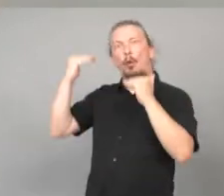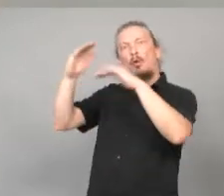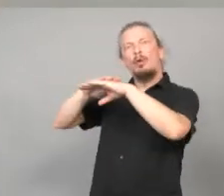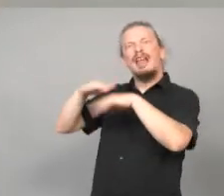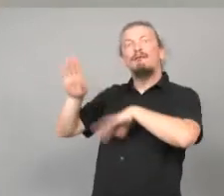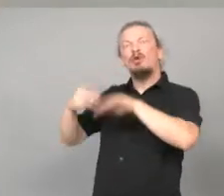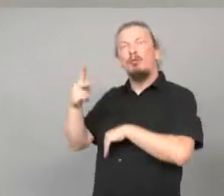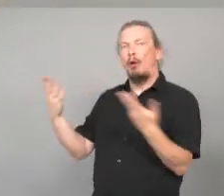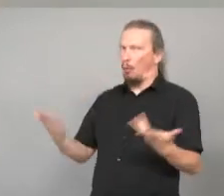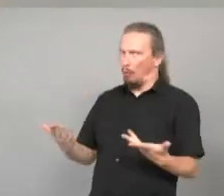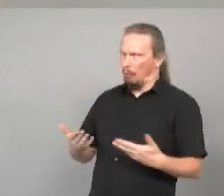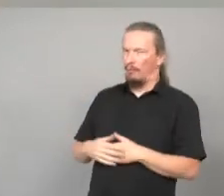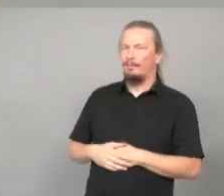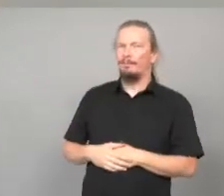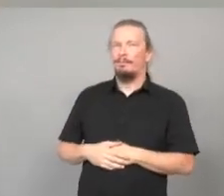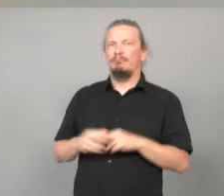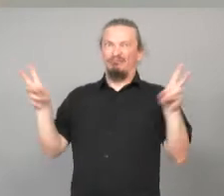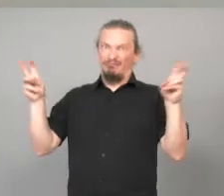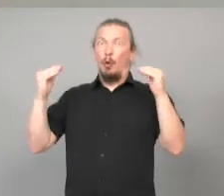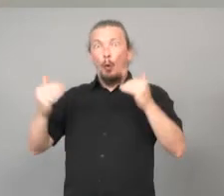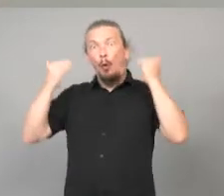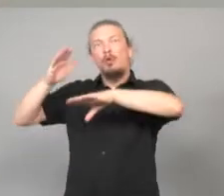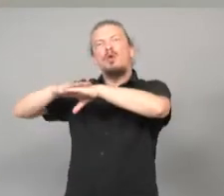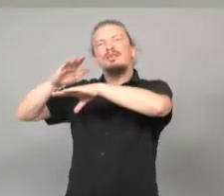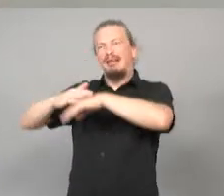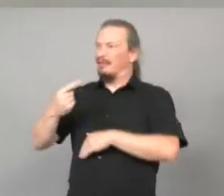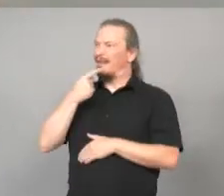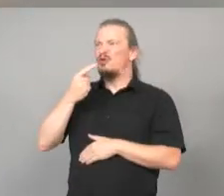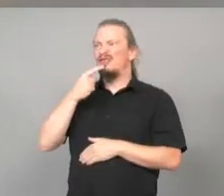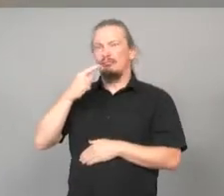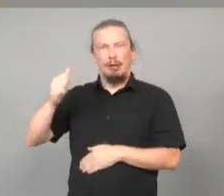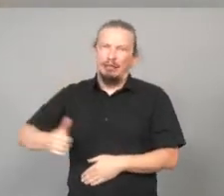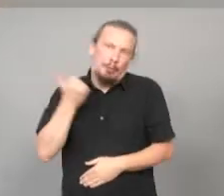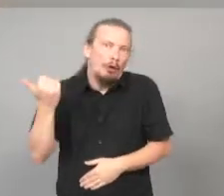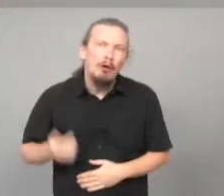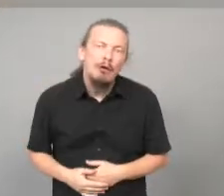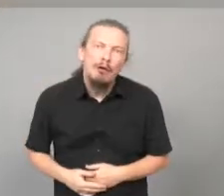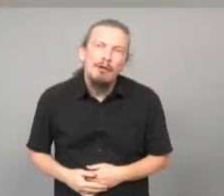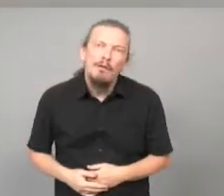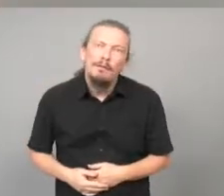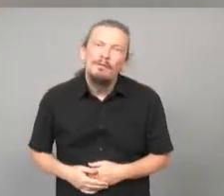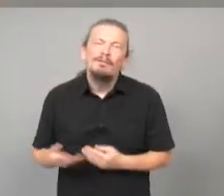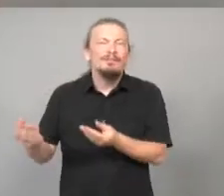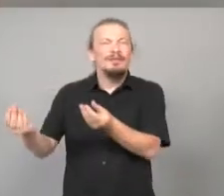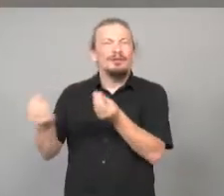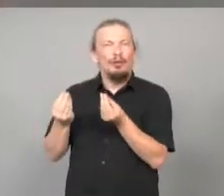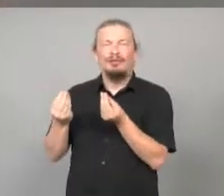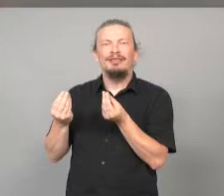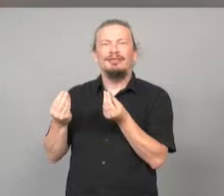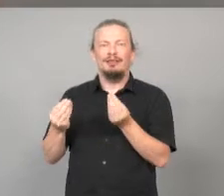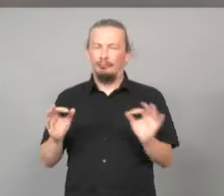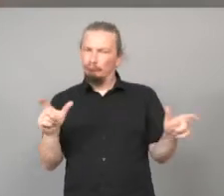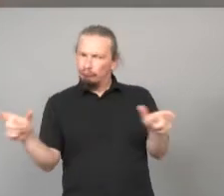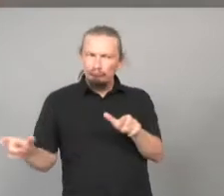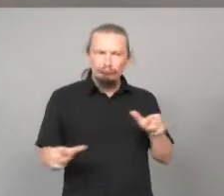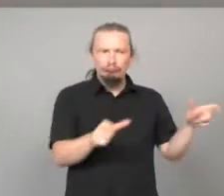Conseil. Un Haut Conseil est par définition indépendant, afin d'assurer un véritable